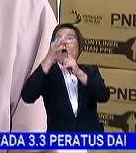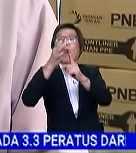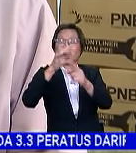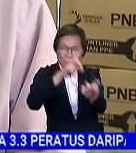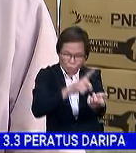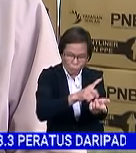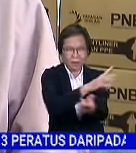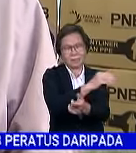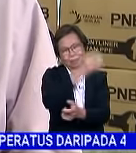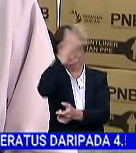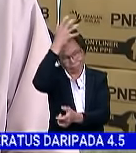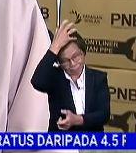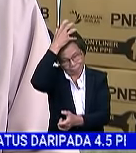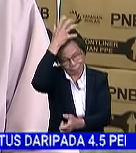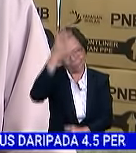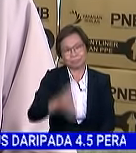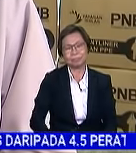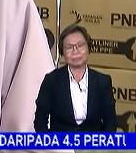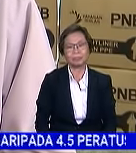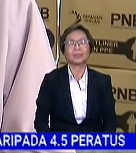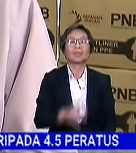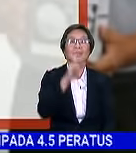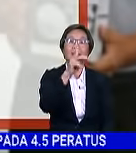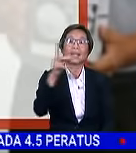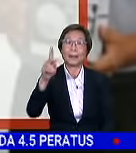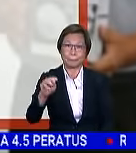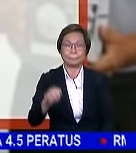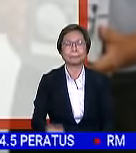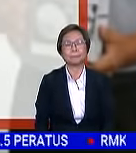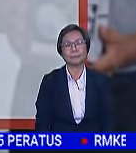kesihatan dan anggota perubatan Kementerian Kesihatan.